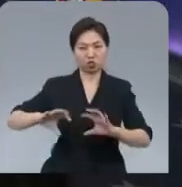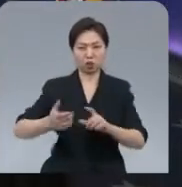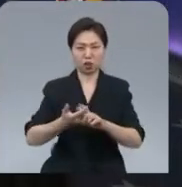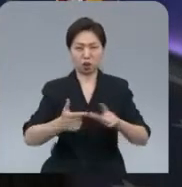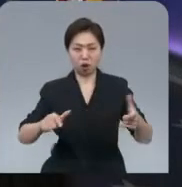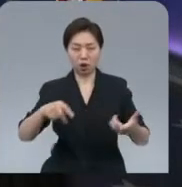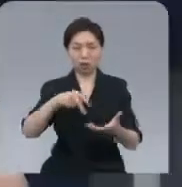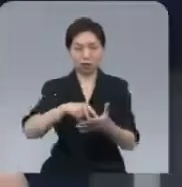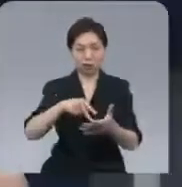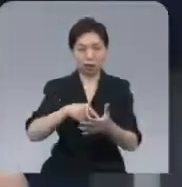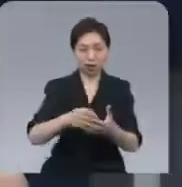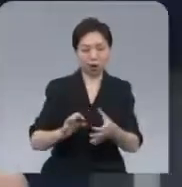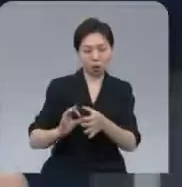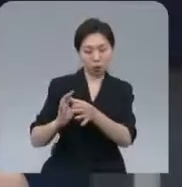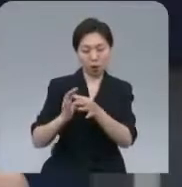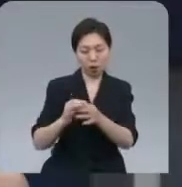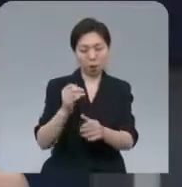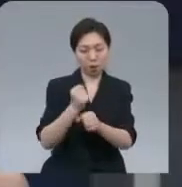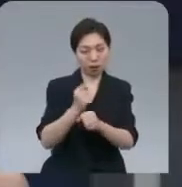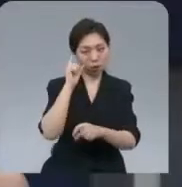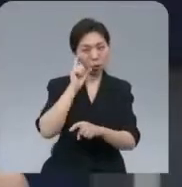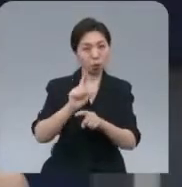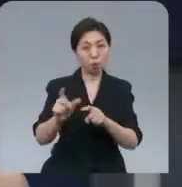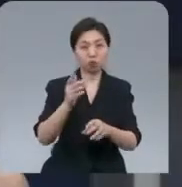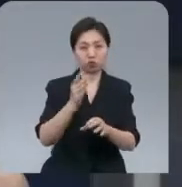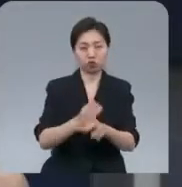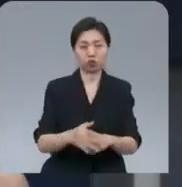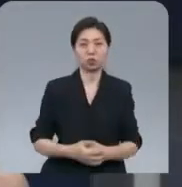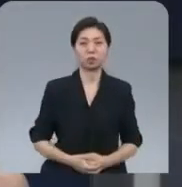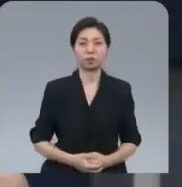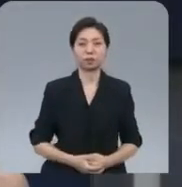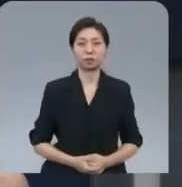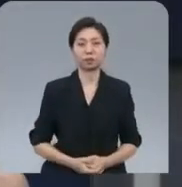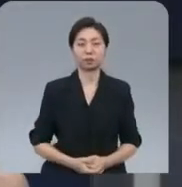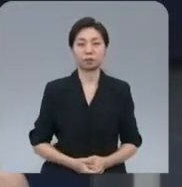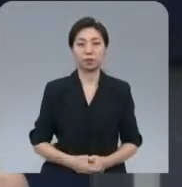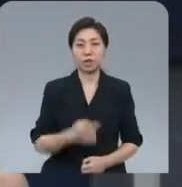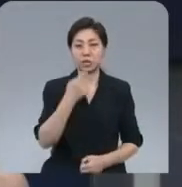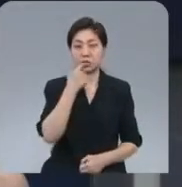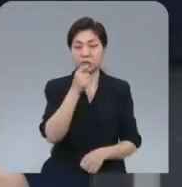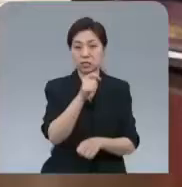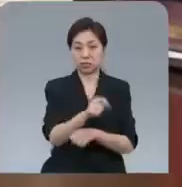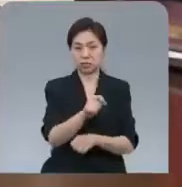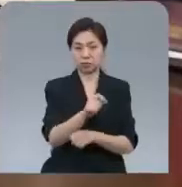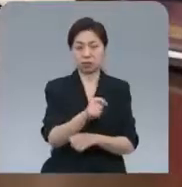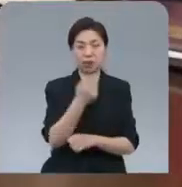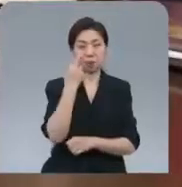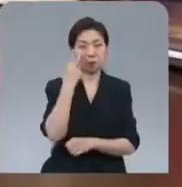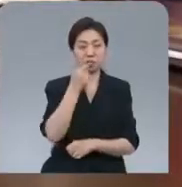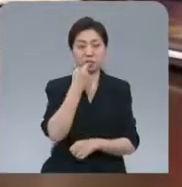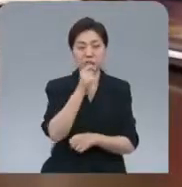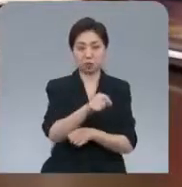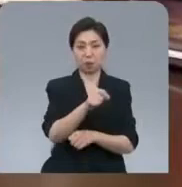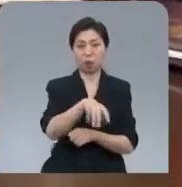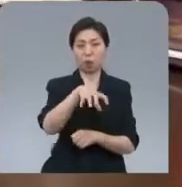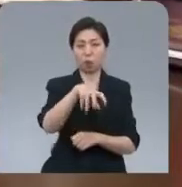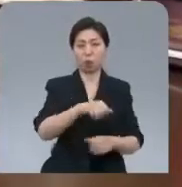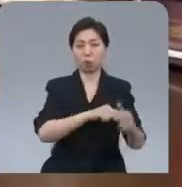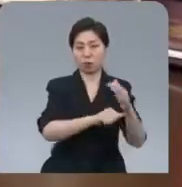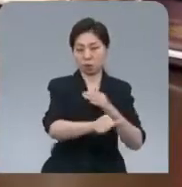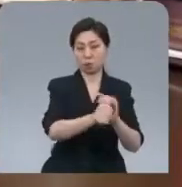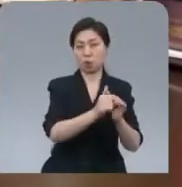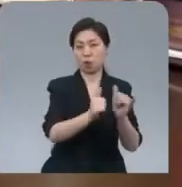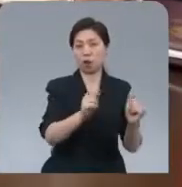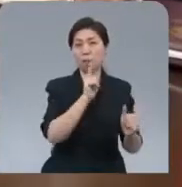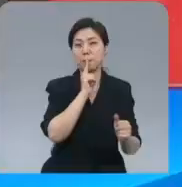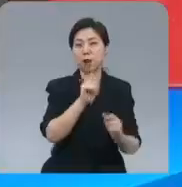なければならないと主張したのに対し習主席は安全保障という概念をライオンして中国企業に圧迫